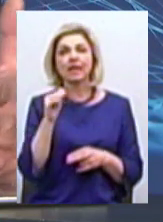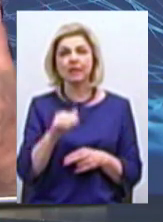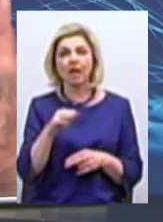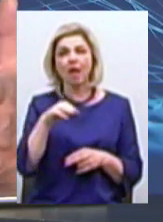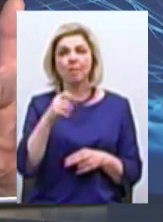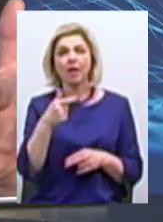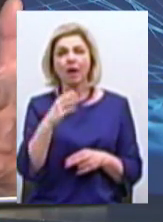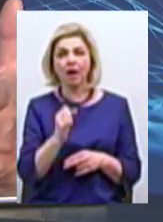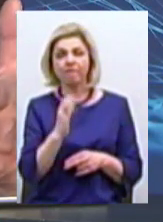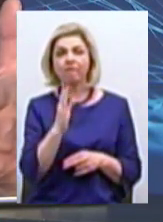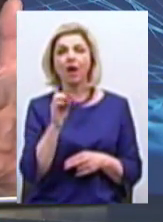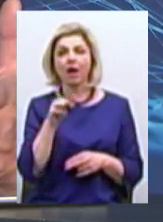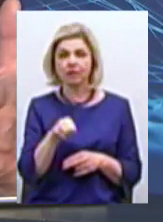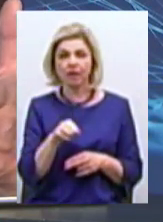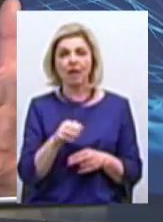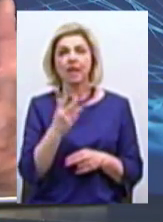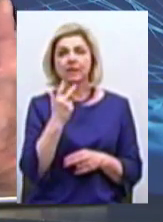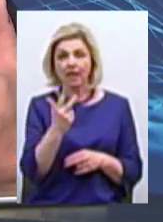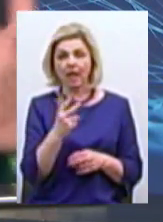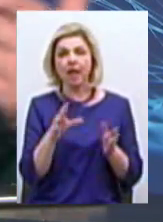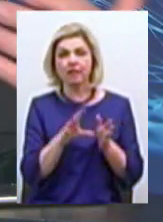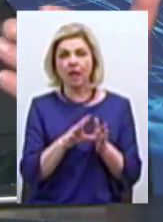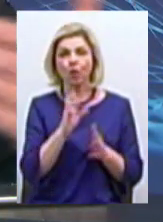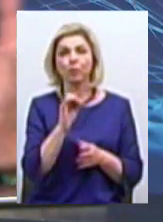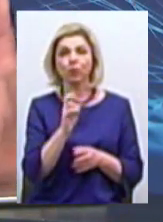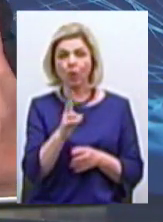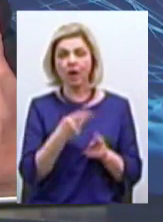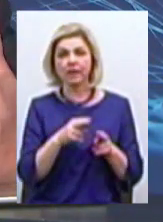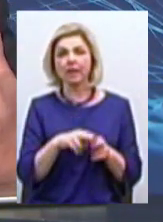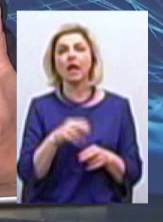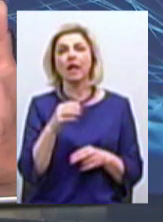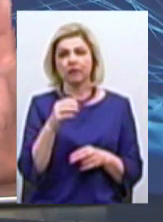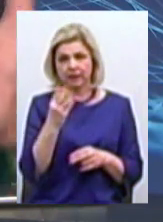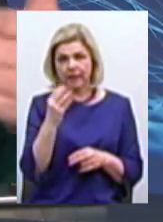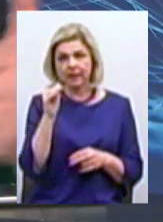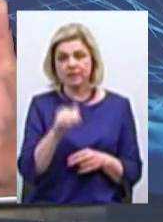Три енергоблоки – це 3 тисячі мегаватт. А уявіть собі, що